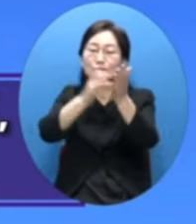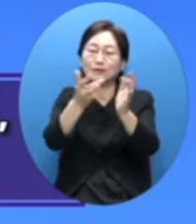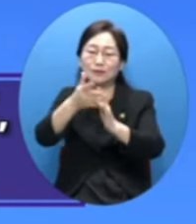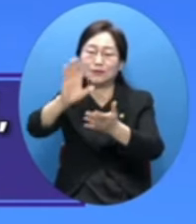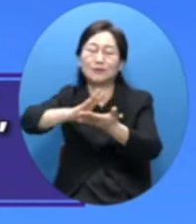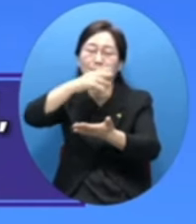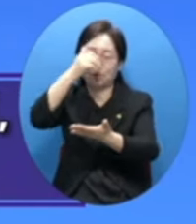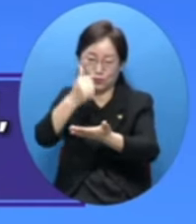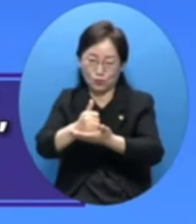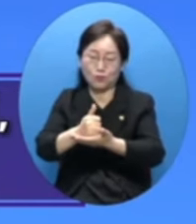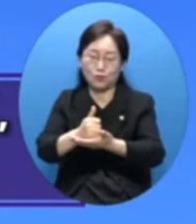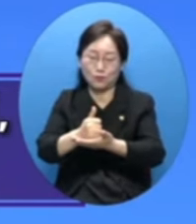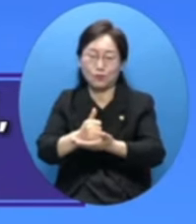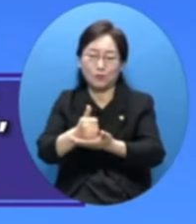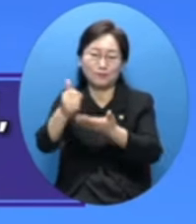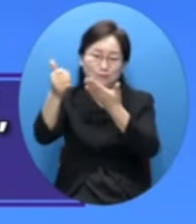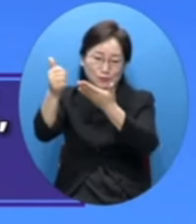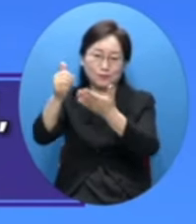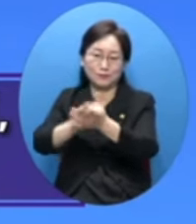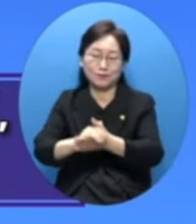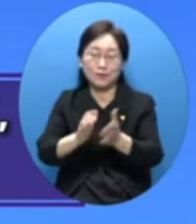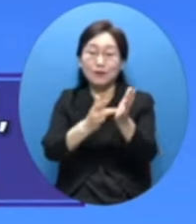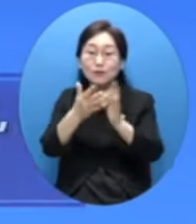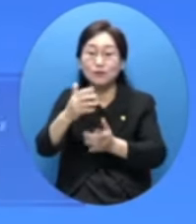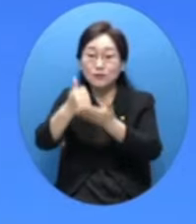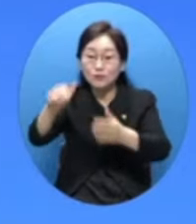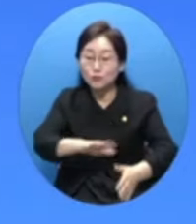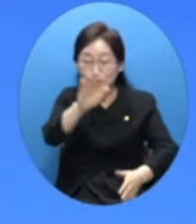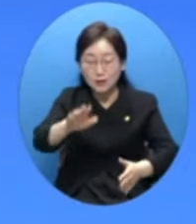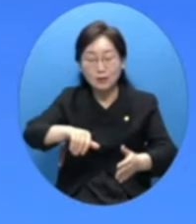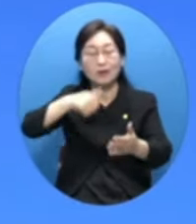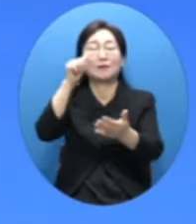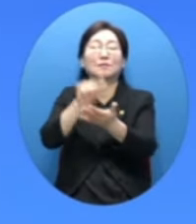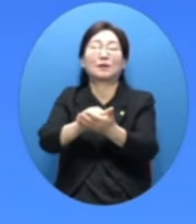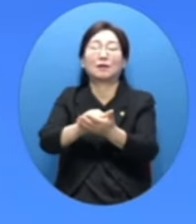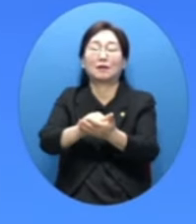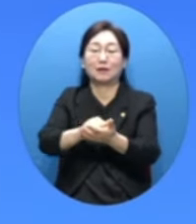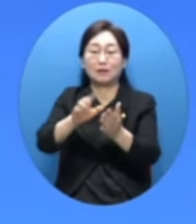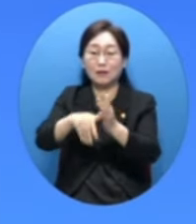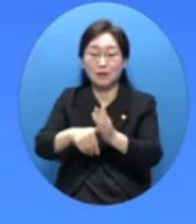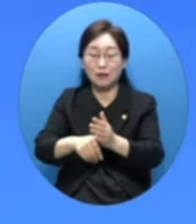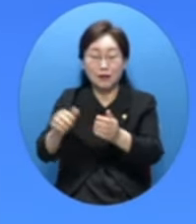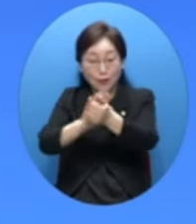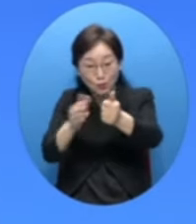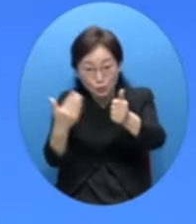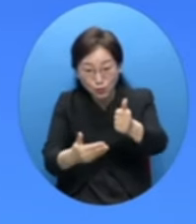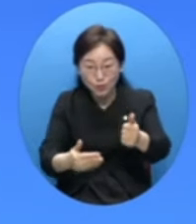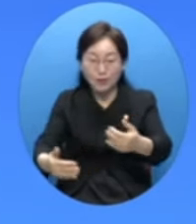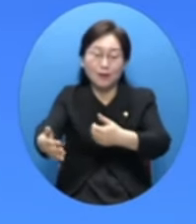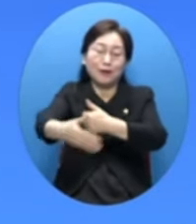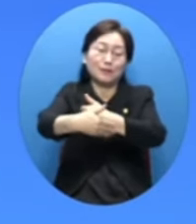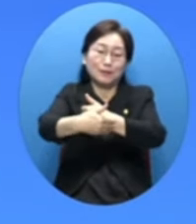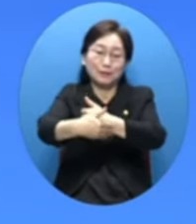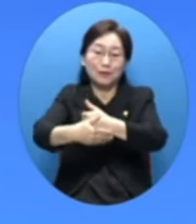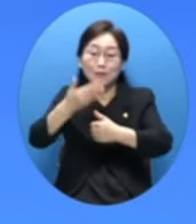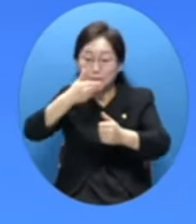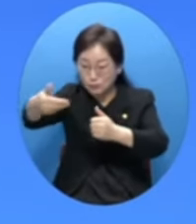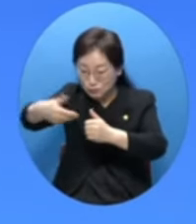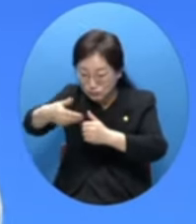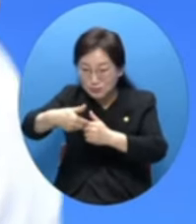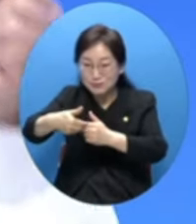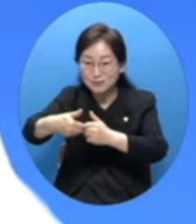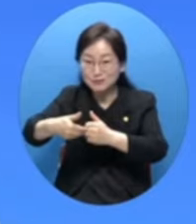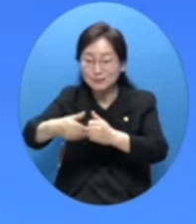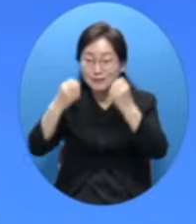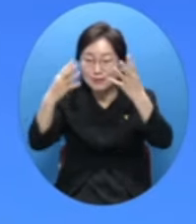예수 그리스도이신 것입니다. 예수님이 우리를 쓰러져 있을 때 어루만져 주시고 우리를 안아주시고 우리에게 먹을 것을 주시고